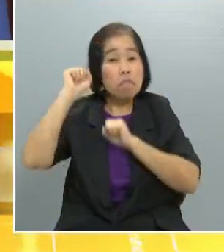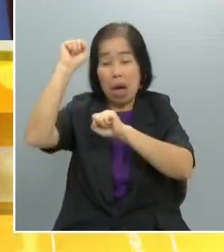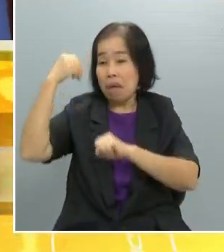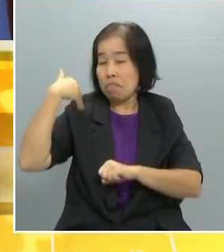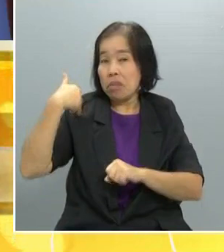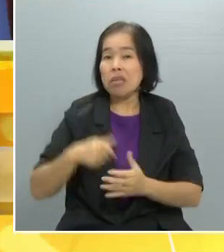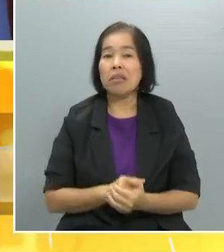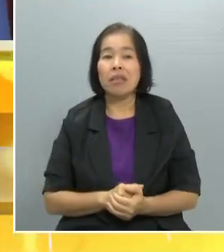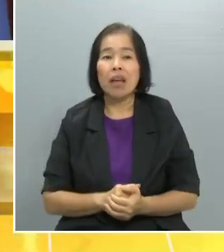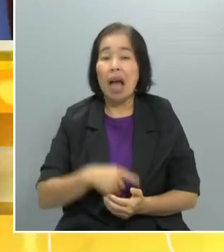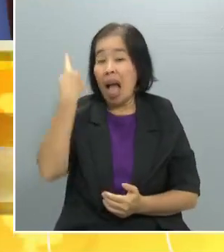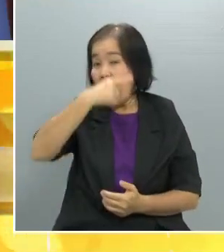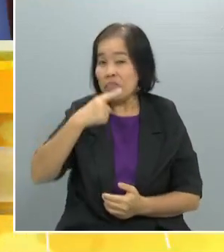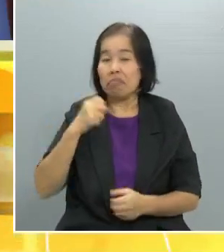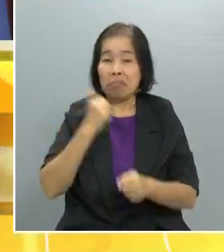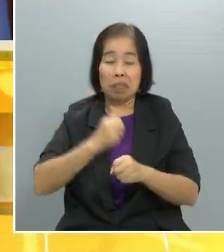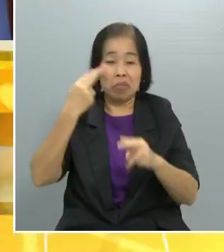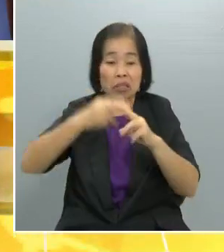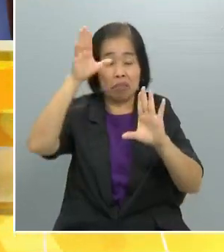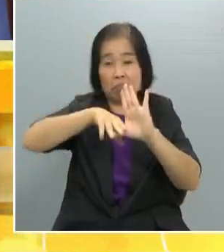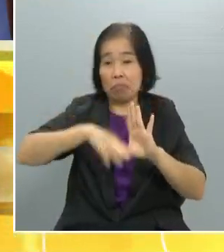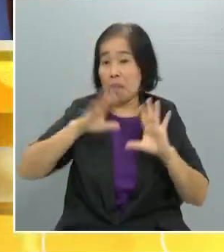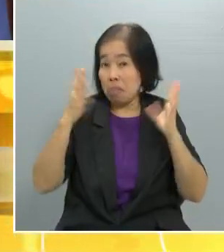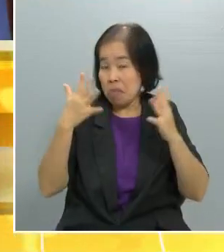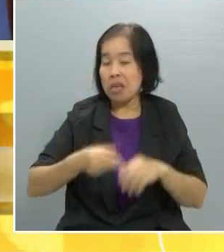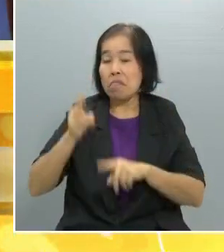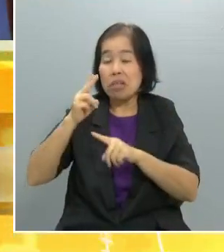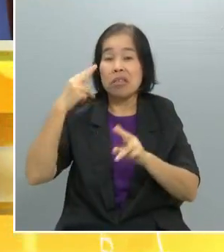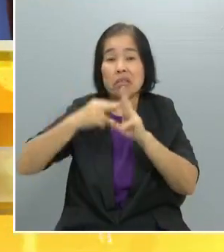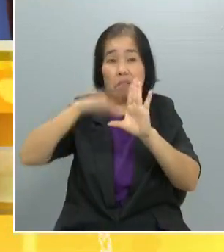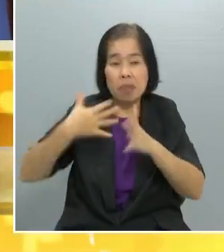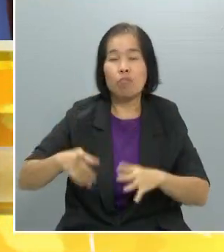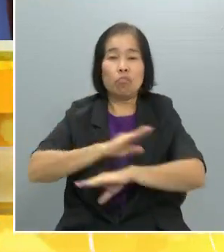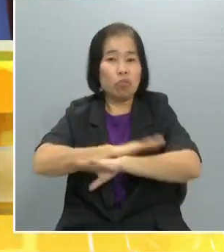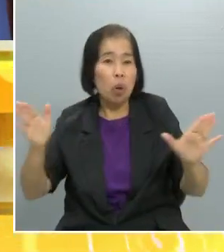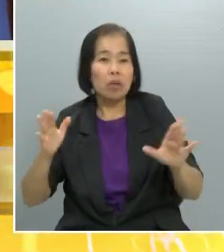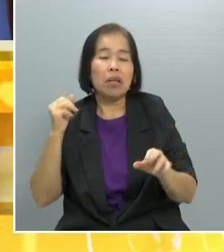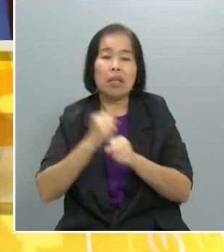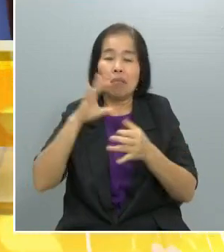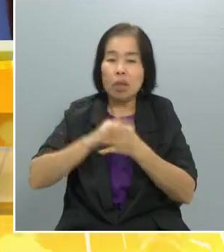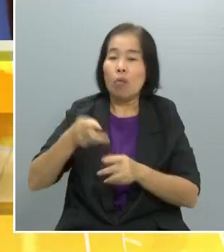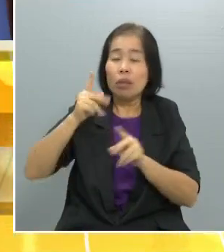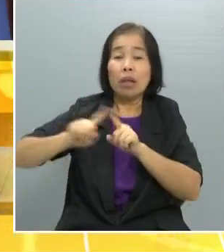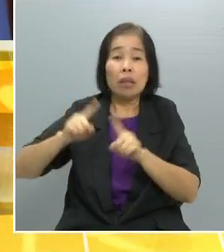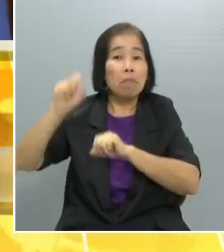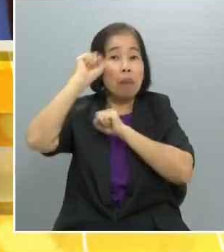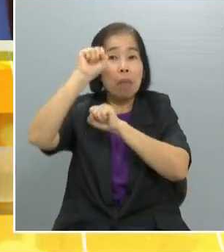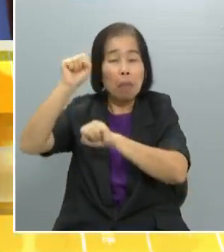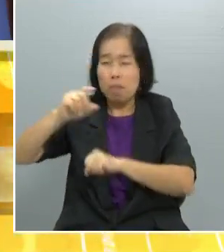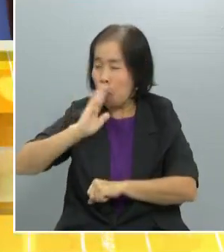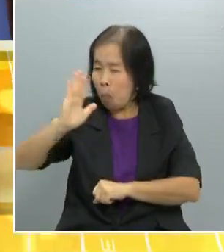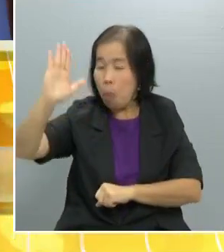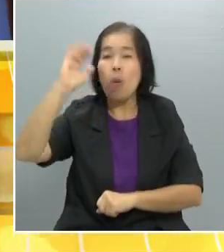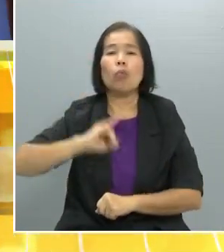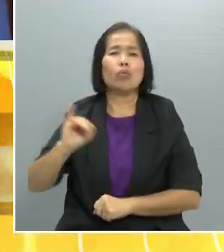นะต่อไปนี้ใครไม่มีขึ้นทะเบียนเถื่อนต่อไปนี้จะมีการยกเลิกการครอบครองอาวุธประกาศปังปังปังปังเ